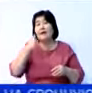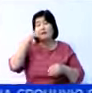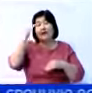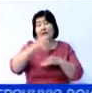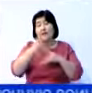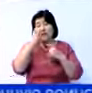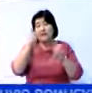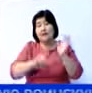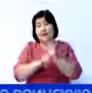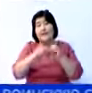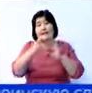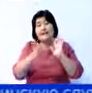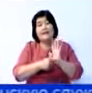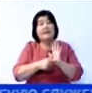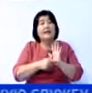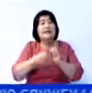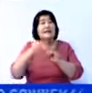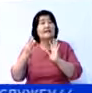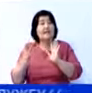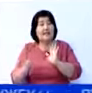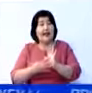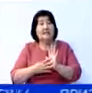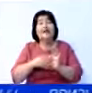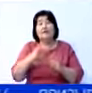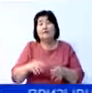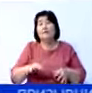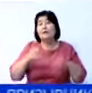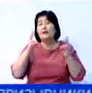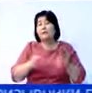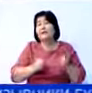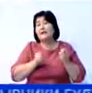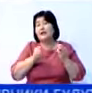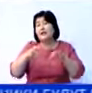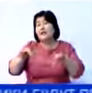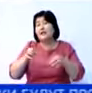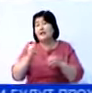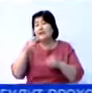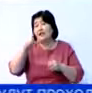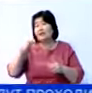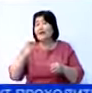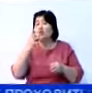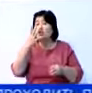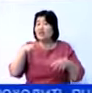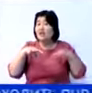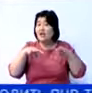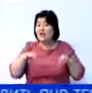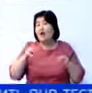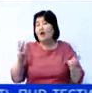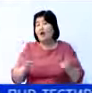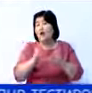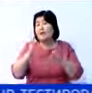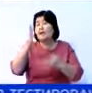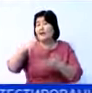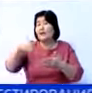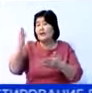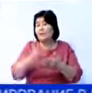вечером поступило в 17:19. На место происшествия были направлены 13 пожарных и 4 единицы техники. Пожарные